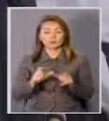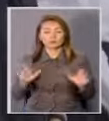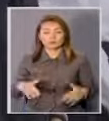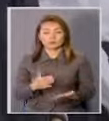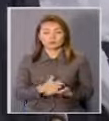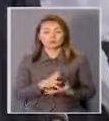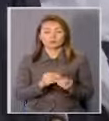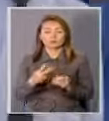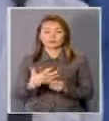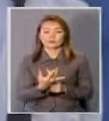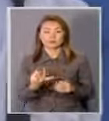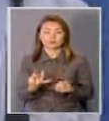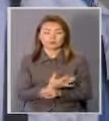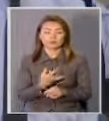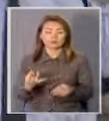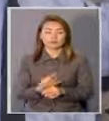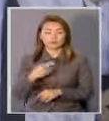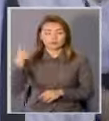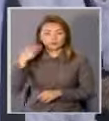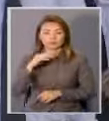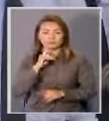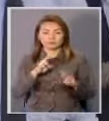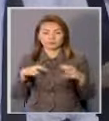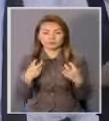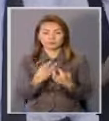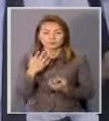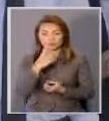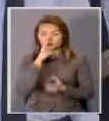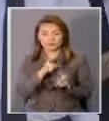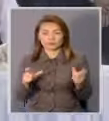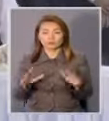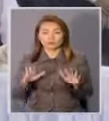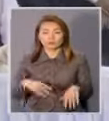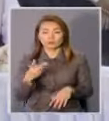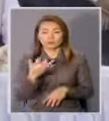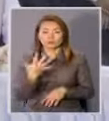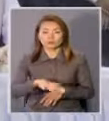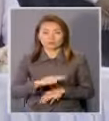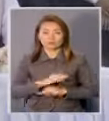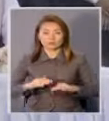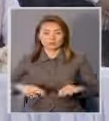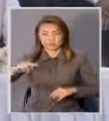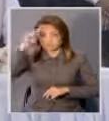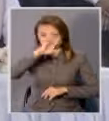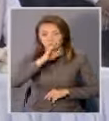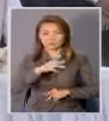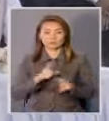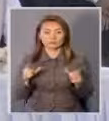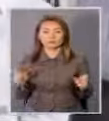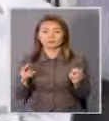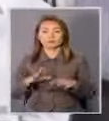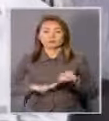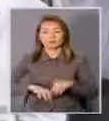ордасы осымен 25-ші рет алғашқы қоңырау салтанатты жиын өткізуде. Биыл мектеп интернатта 350-ден аса оқушы білім алуда. Мектеп